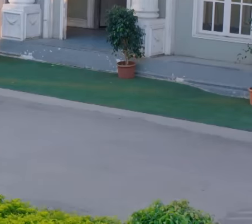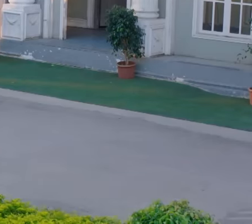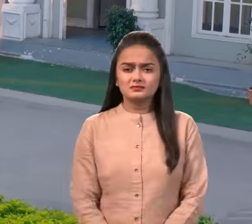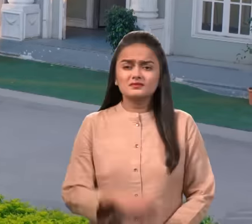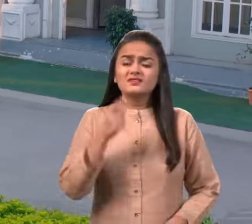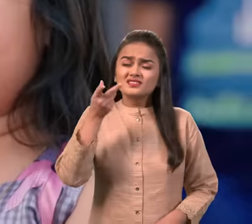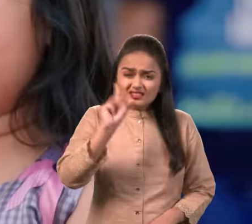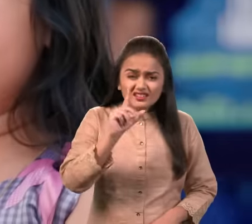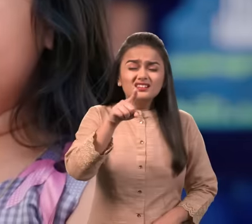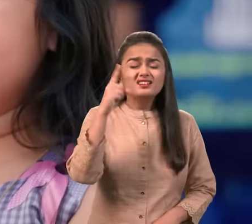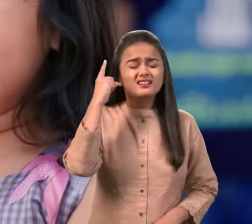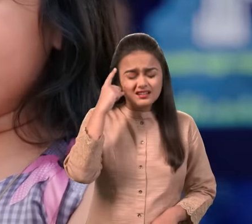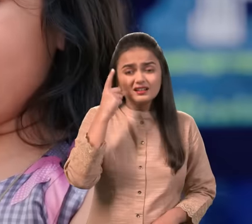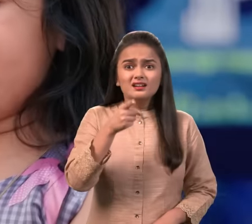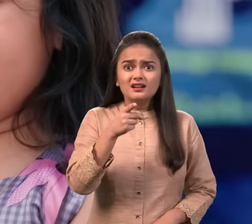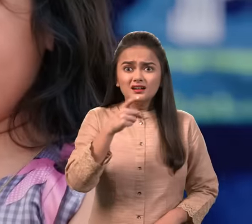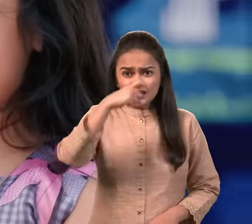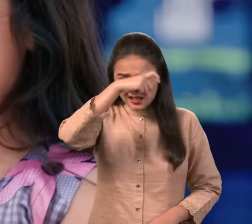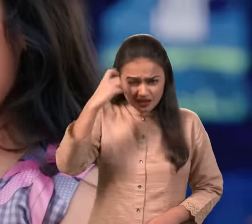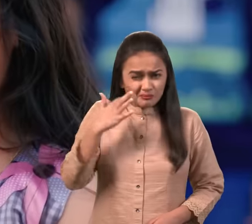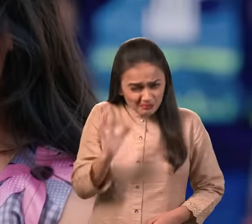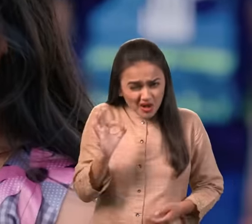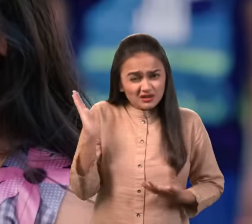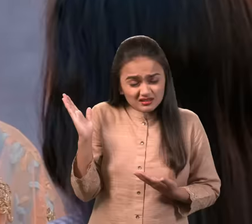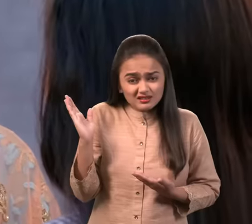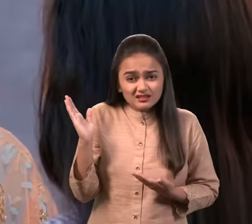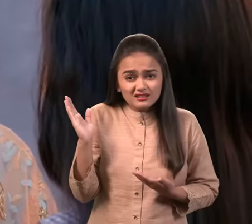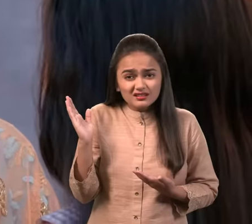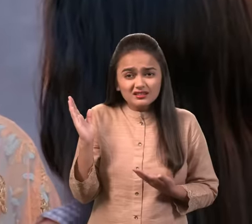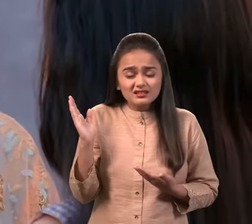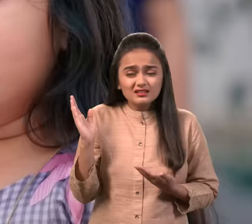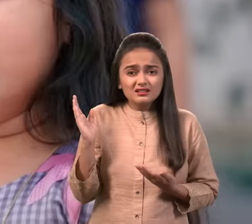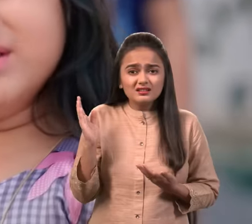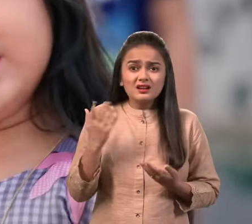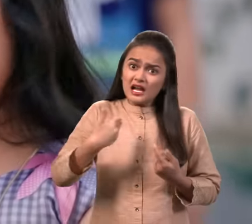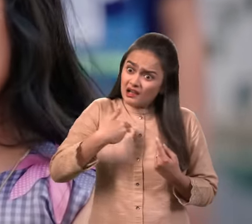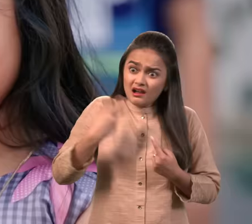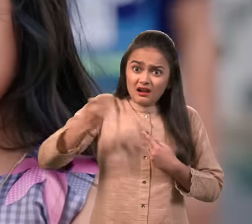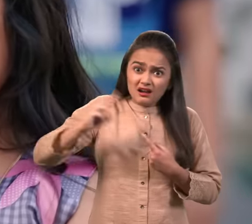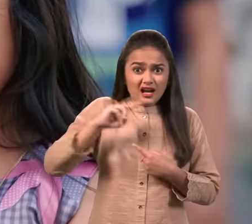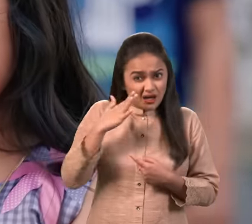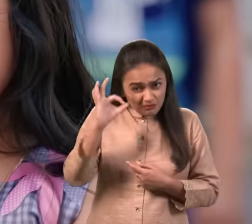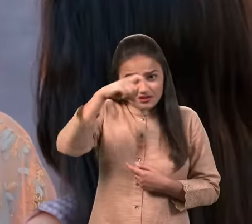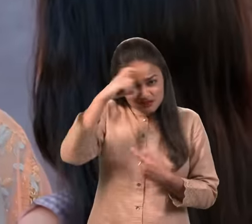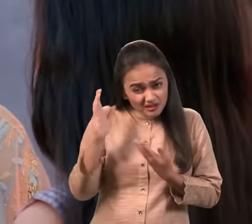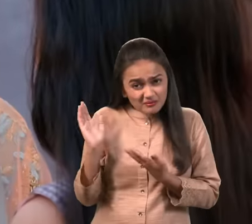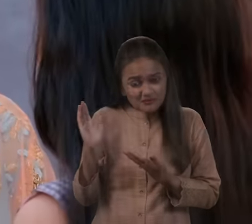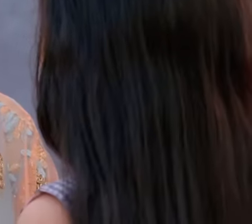फिर से सोच लो गुलाबो, नौकरी करना जरूरी है, मुझसे भी ज्यादा